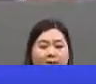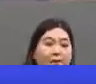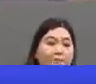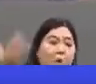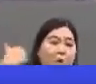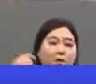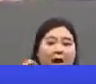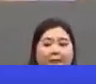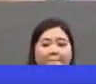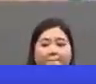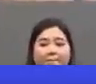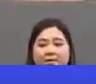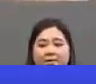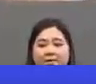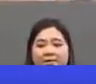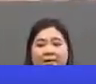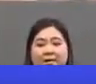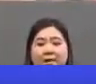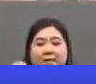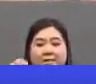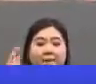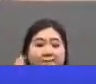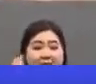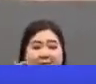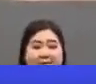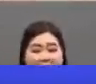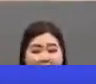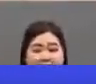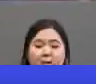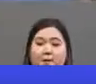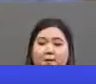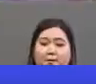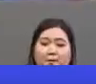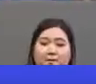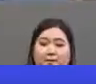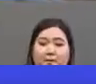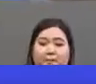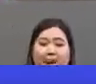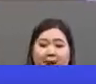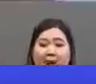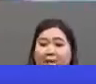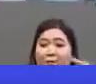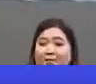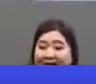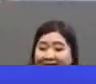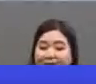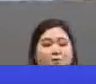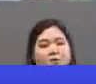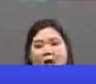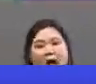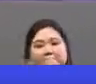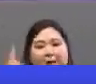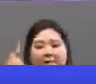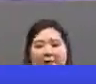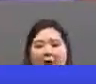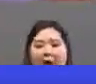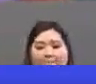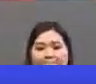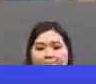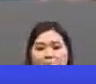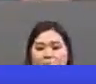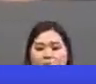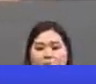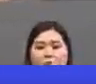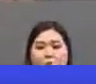กรรมการที่มาจากทุกภาคส่วนนะคะแล้วก็ตั้งที่ปรึกษาขึ้นมาเป็นตัวแทนจากภาคประชาชนด้วยทำให้เห็นว่าการทำ